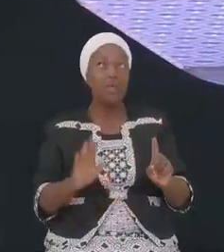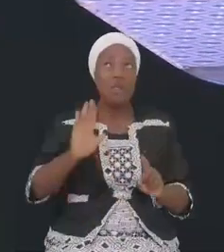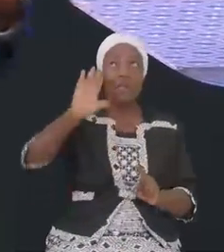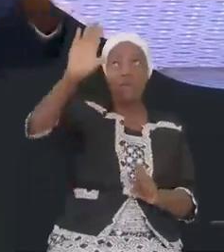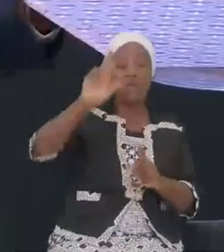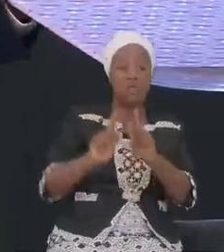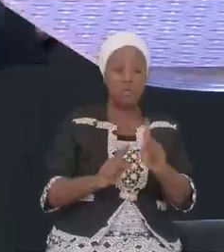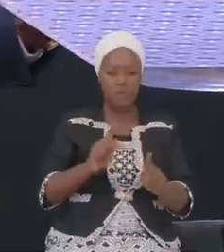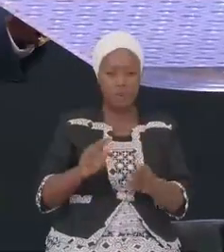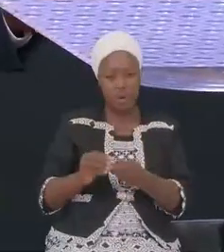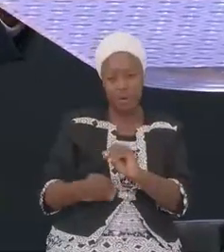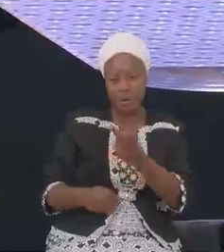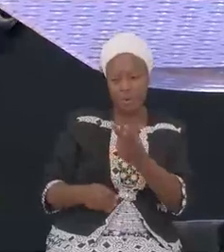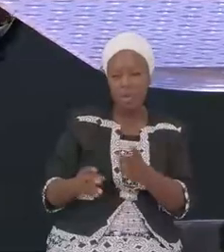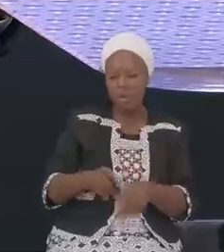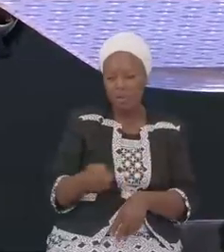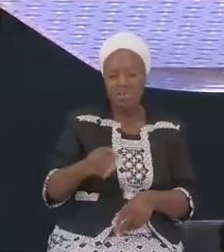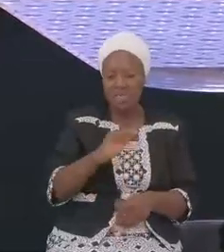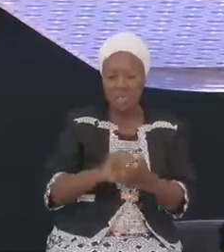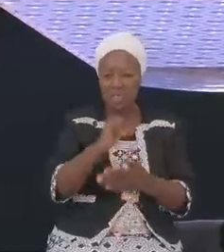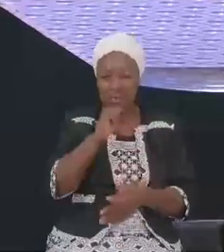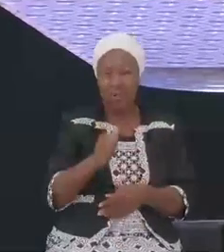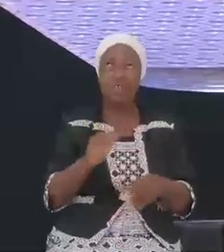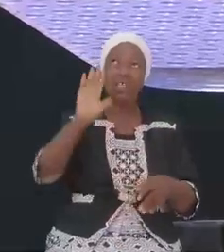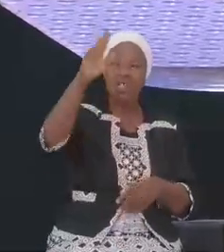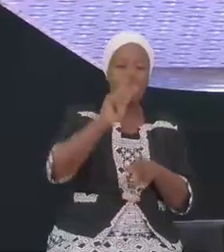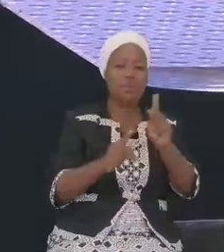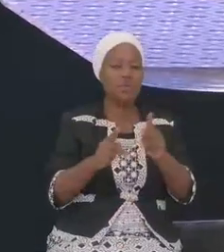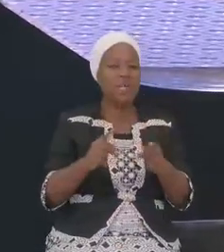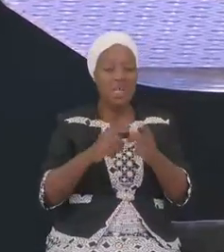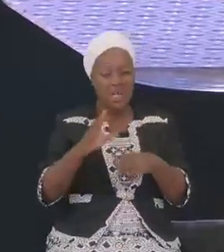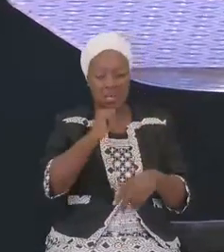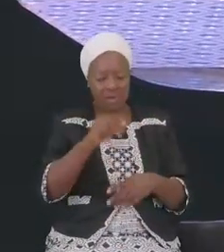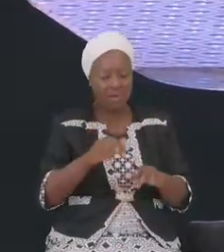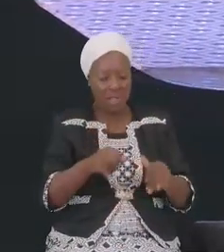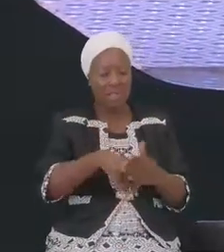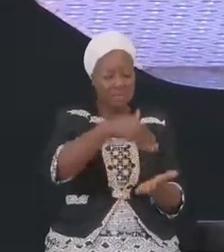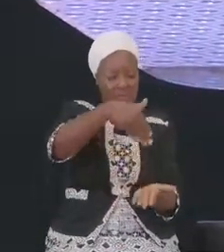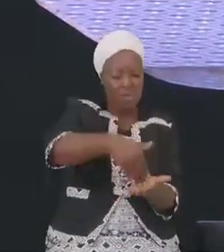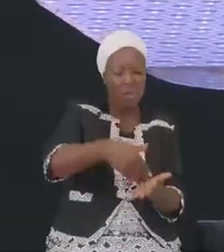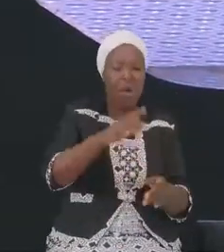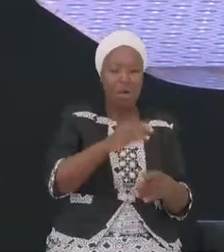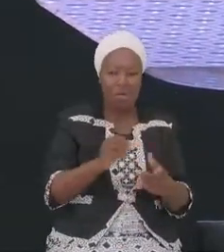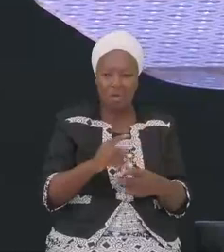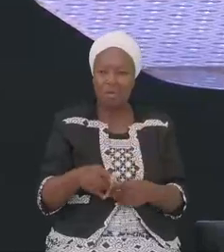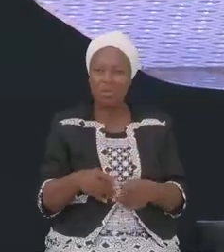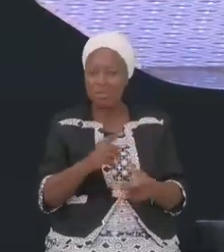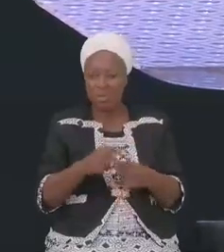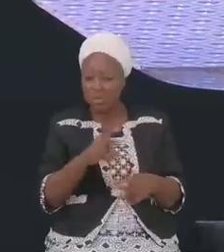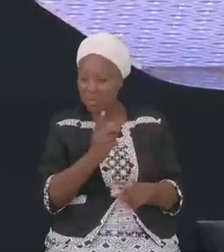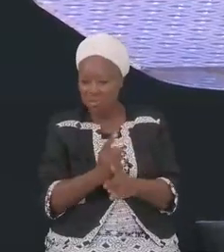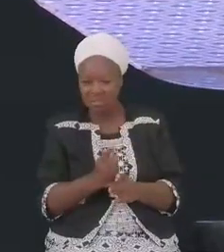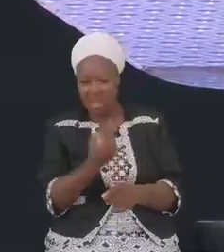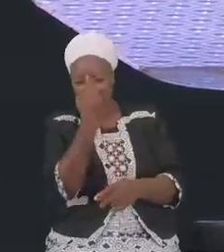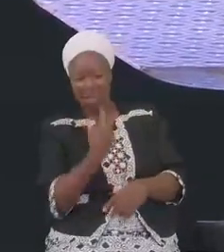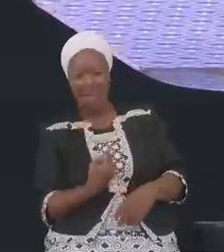peuple. Numéro deux, ceux qui ne sont pas son peuple. Tu ne peux pas rester neutre, ni pour Dieu, ni pour le monde. Tu n'es ni